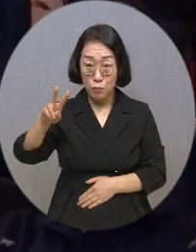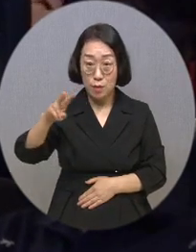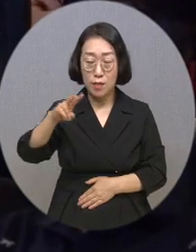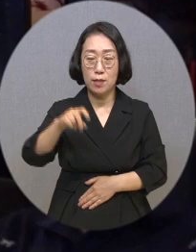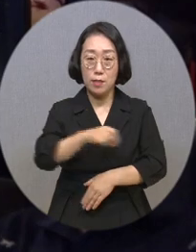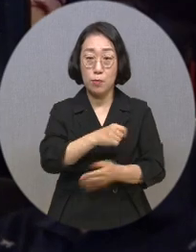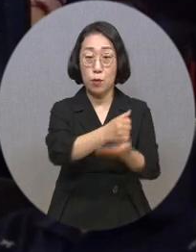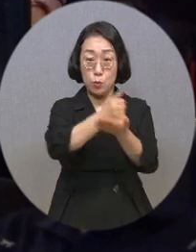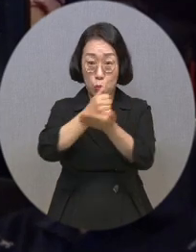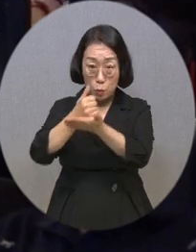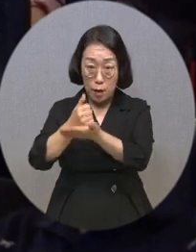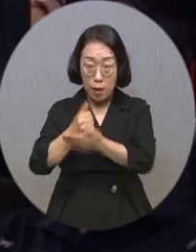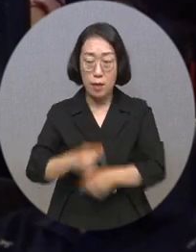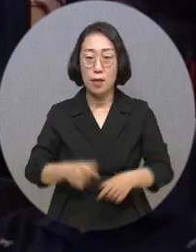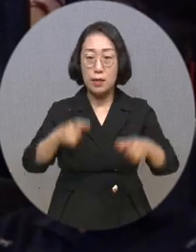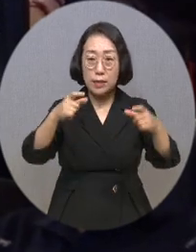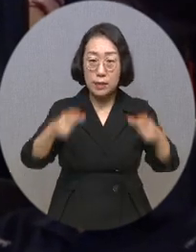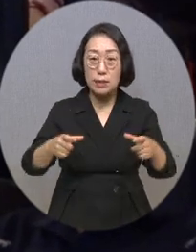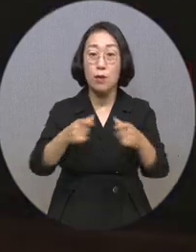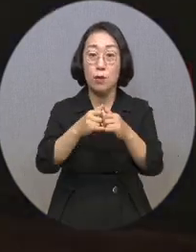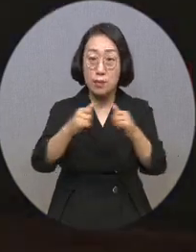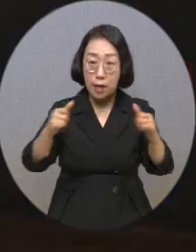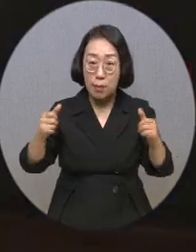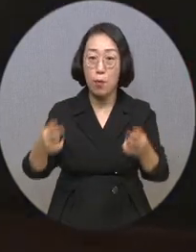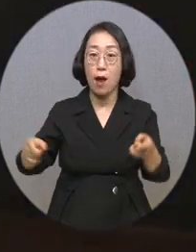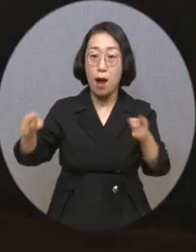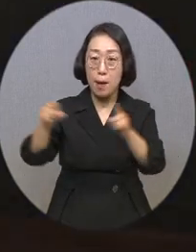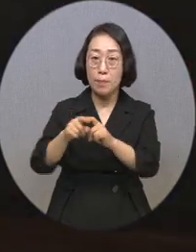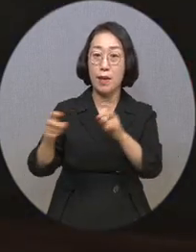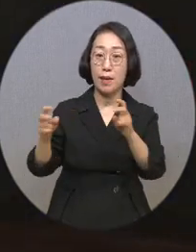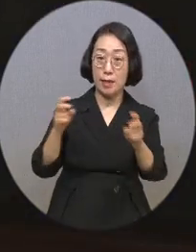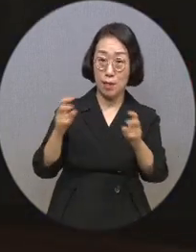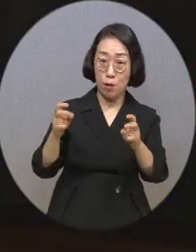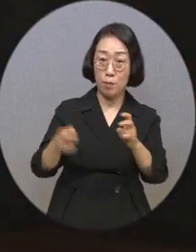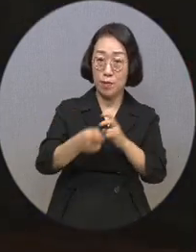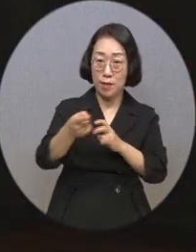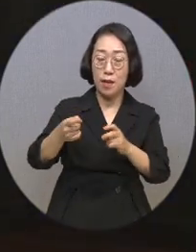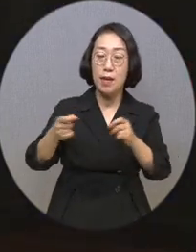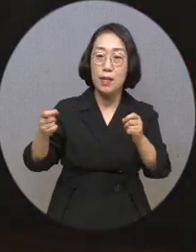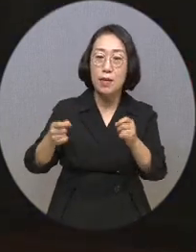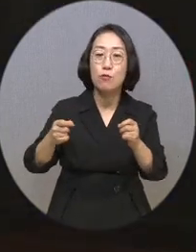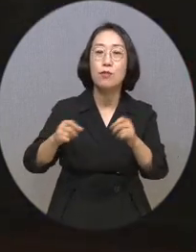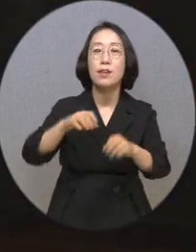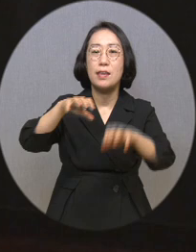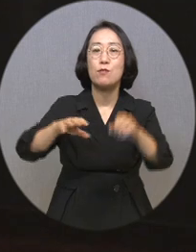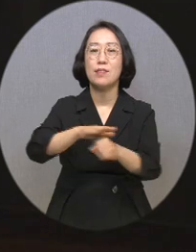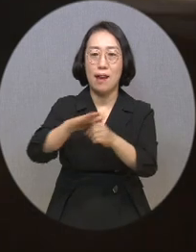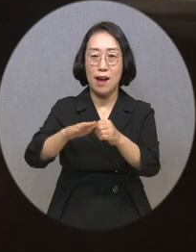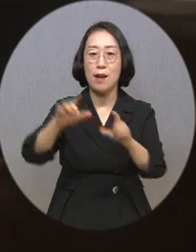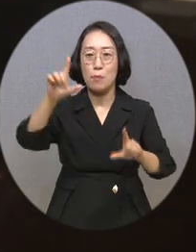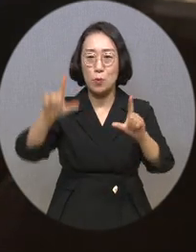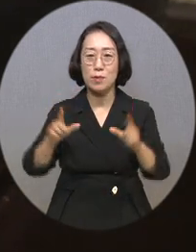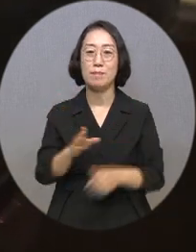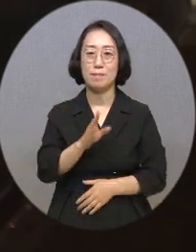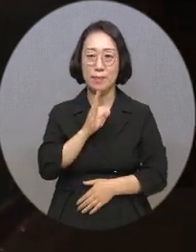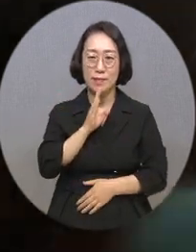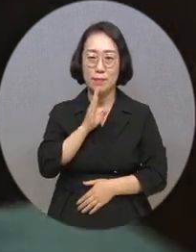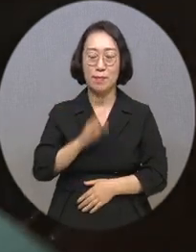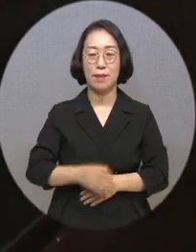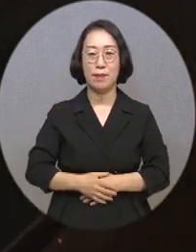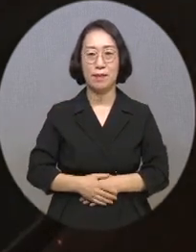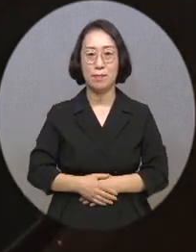초대 행사는 지역 주민과 함께하는 기업의 이웃사랑 실천이었습니다. 복지TV